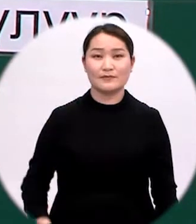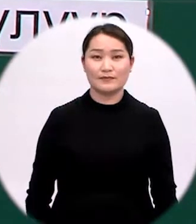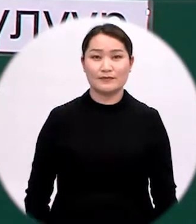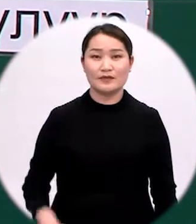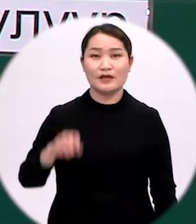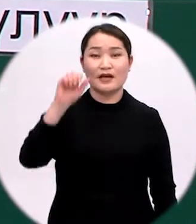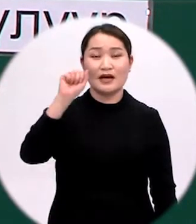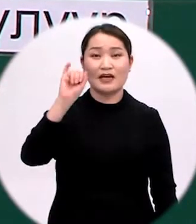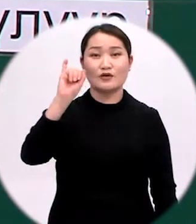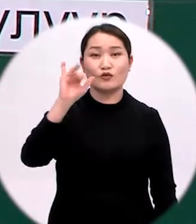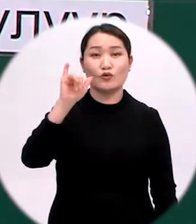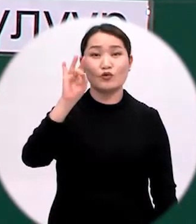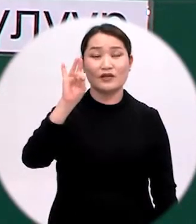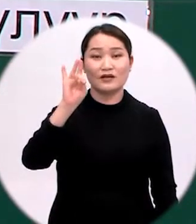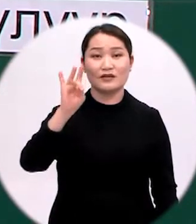Аюур.